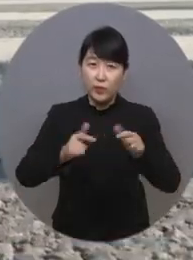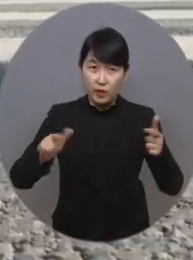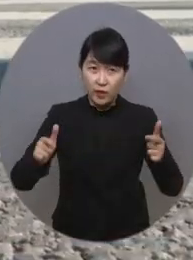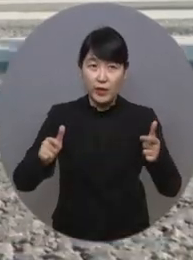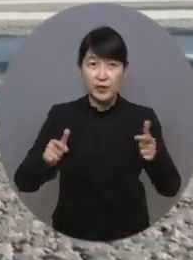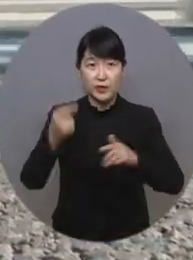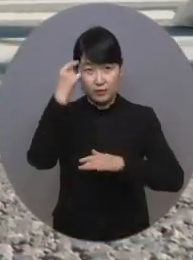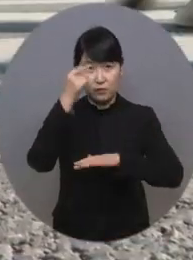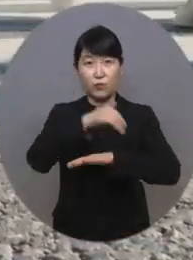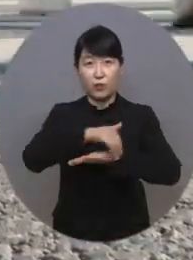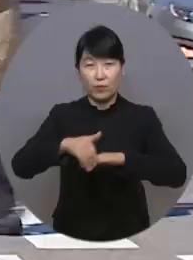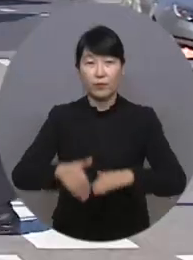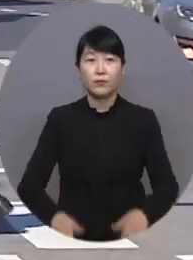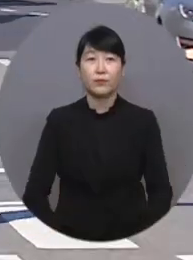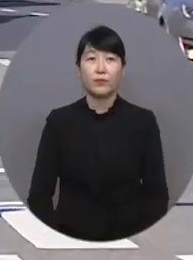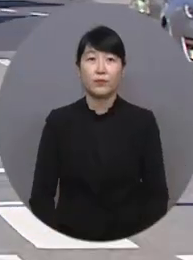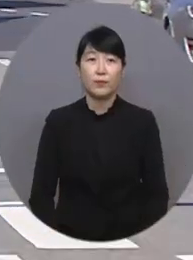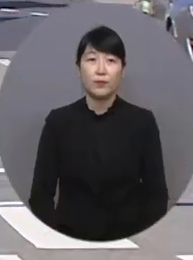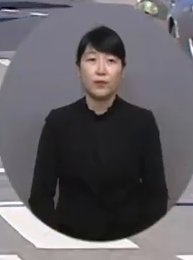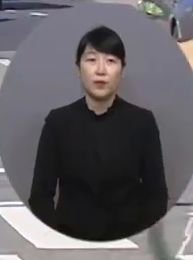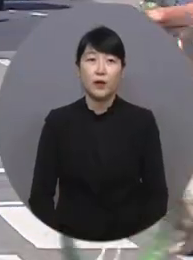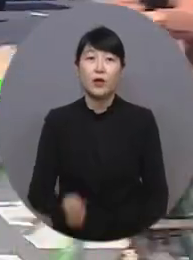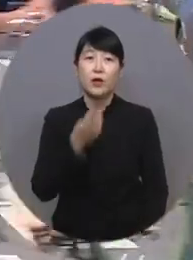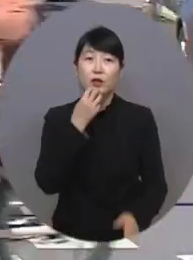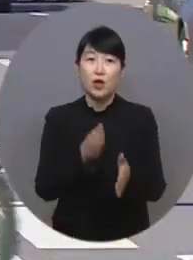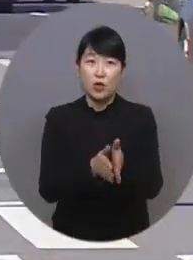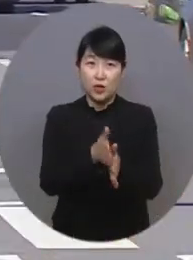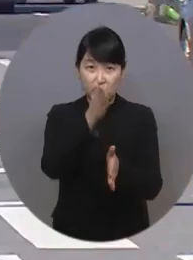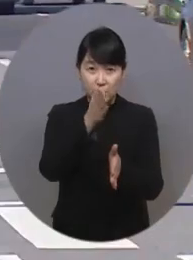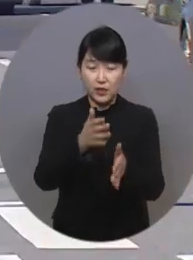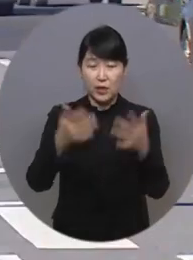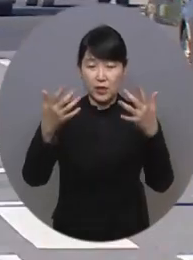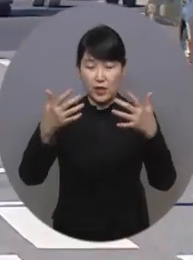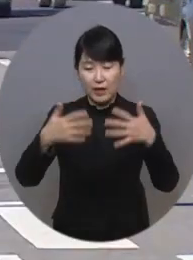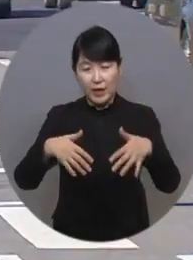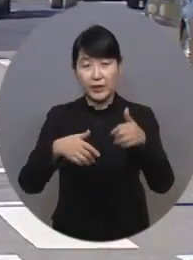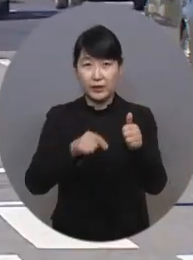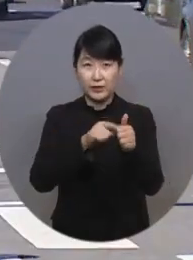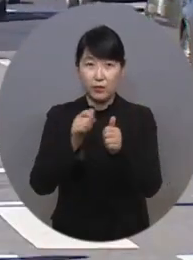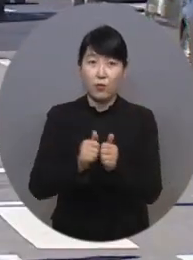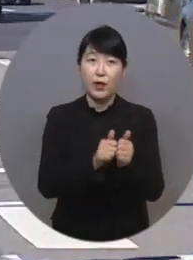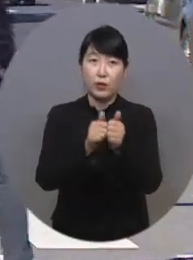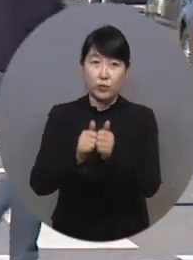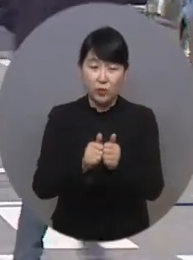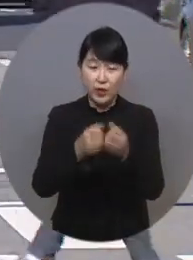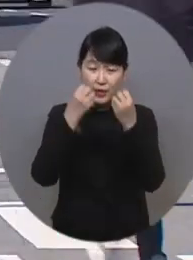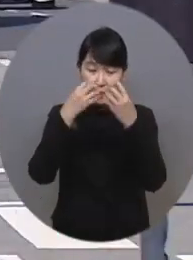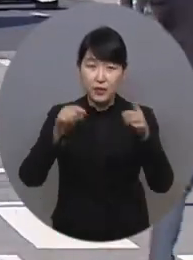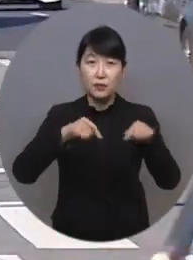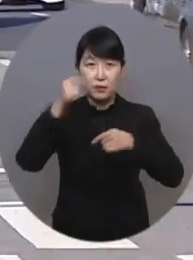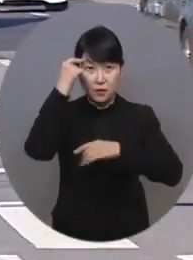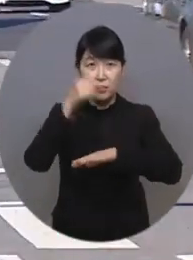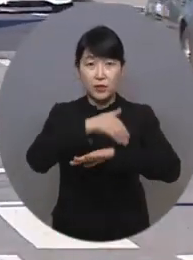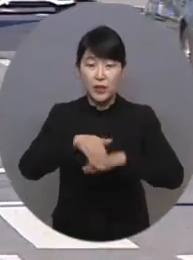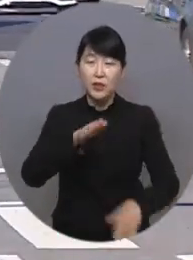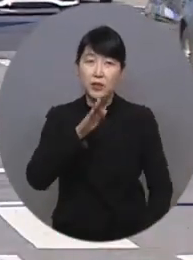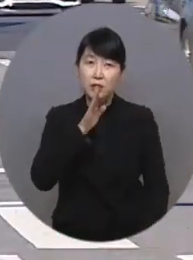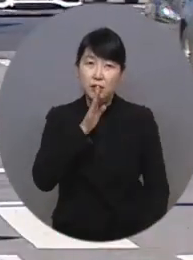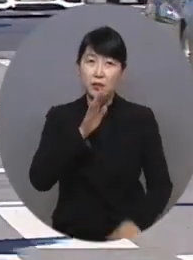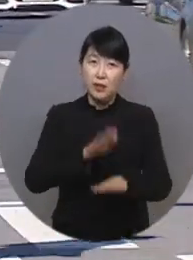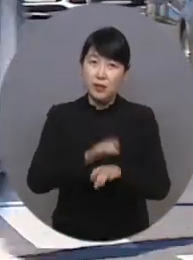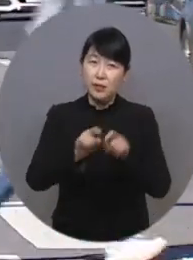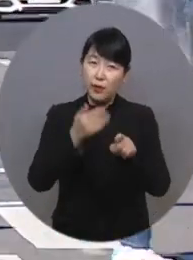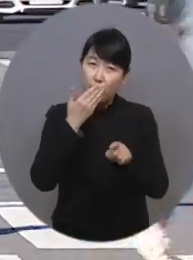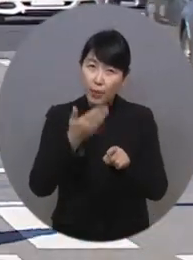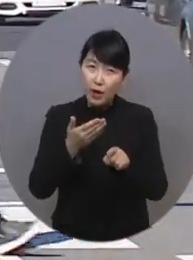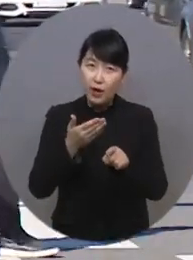힘을 보탤 방침입니다. 서울시가 내세운 약자와의 동행, 새롭게 시작되는 정책들이 실질적인 지원으로 이어질 수